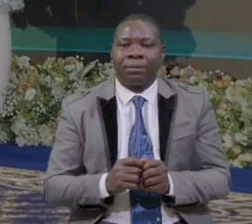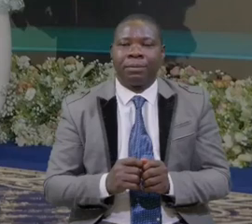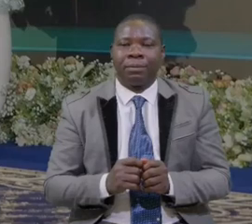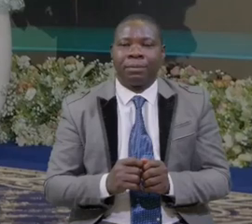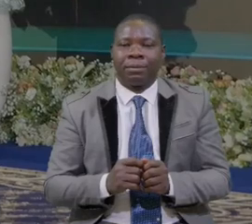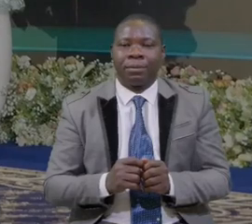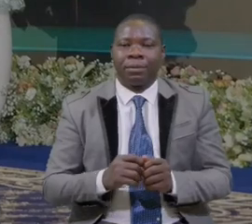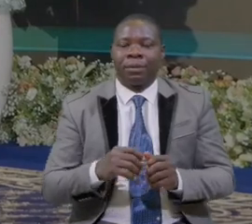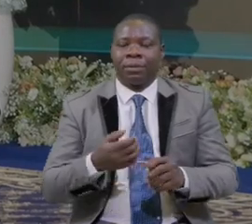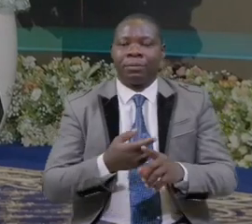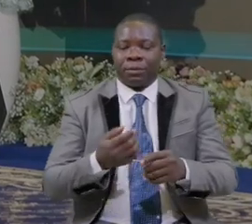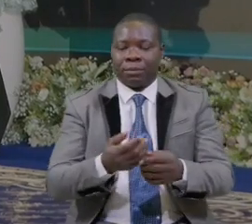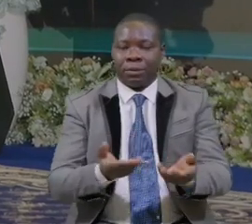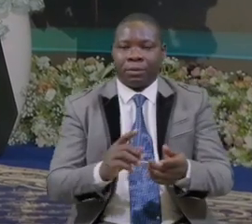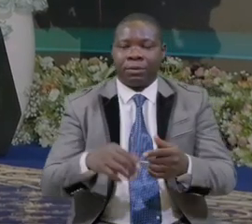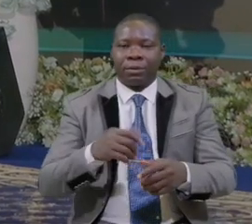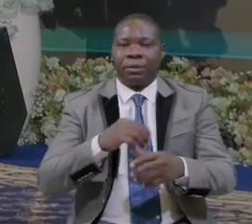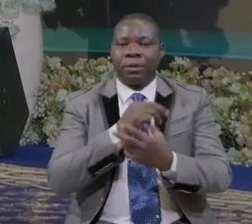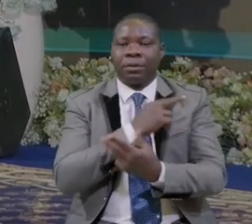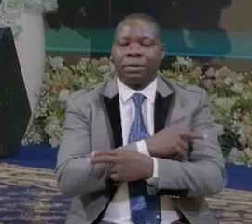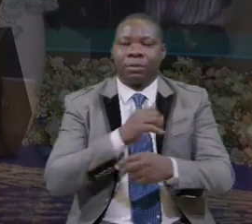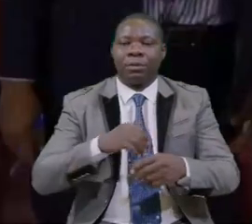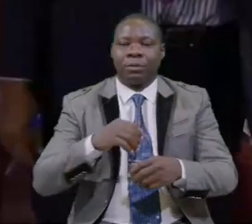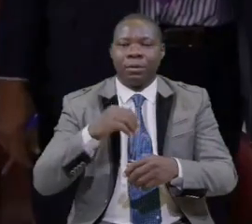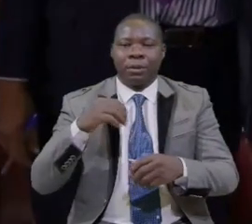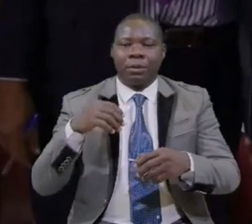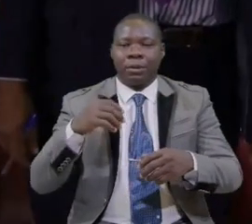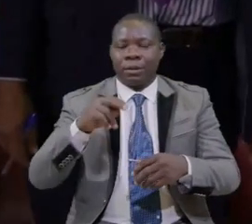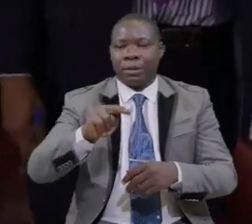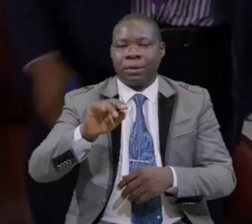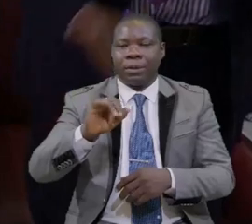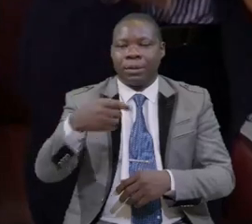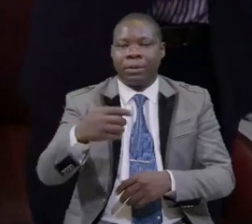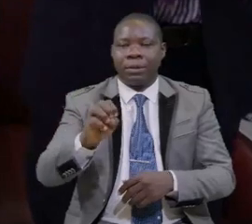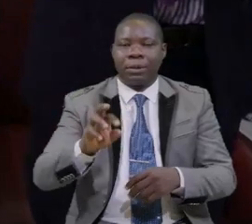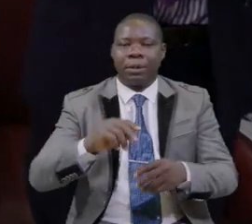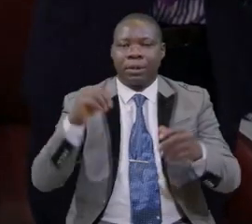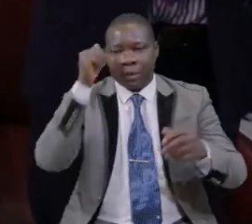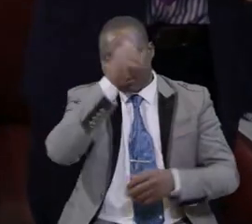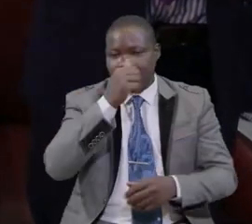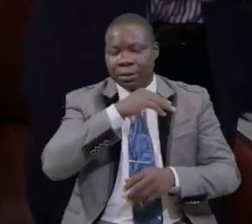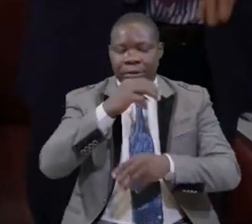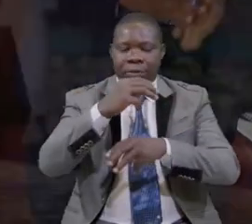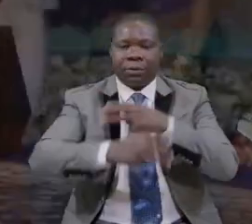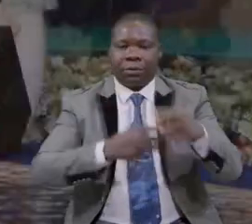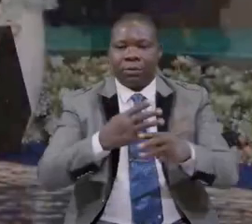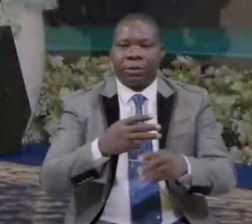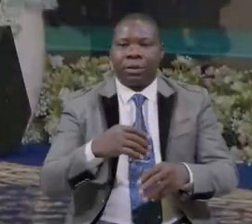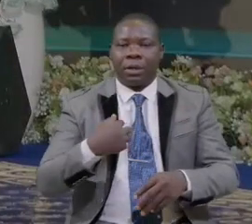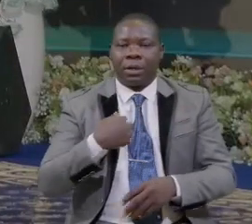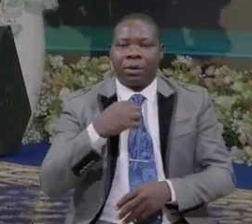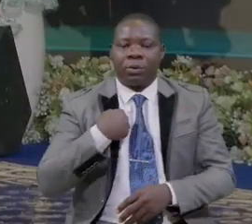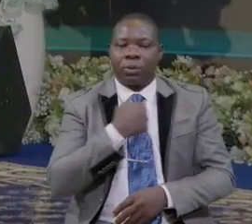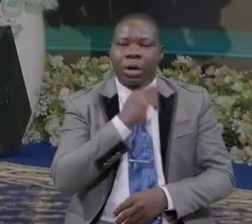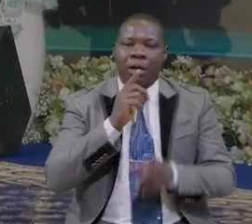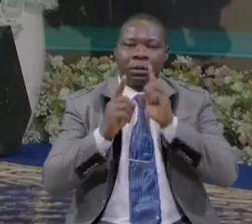et pour l'Afrique et du monde. Nous parlons de l'onction et